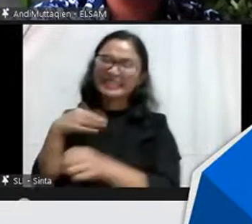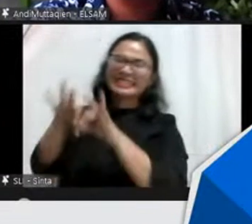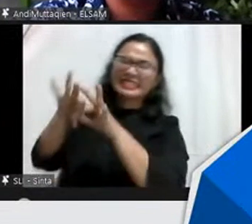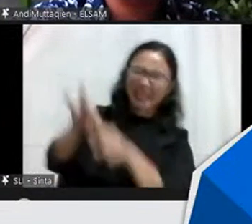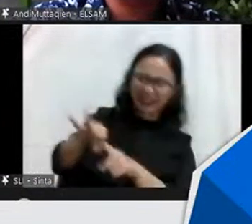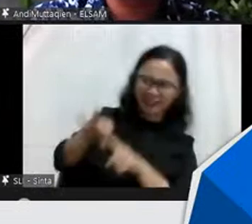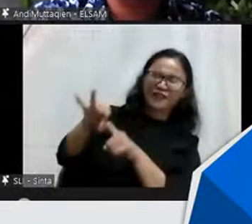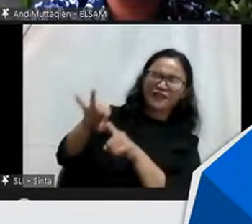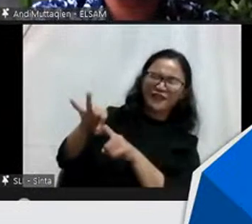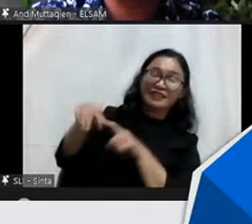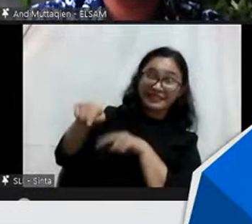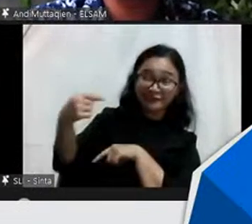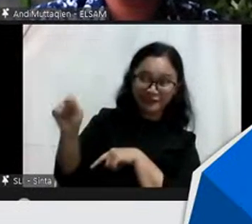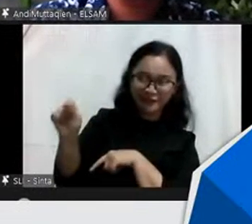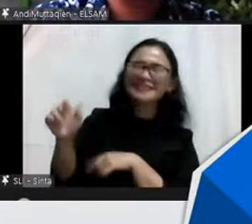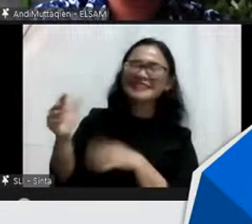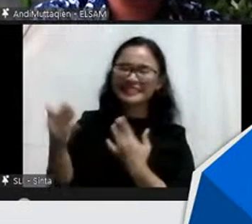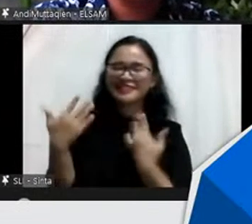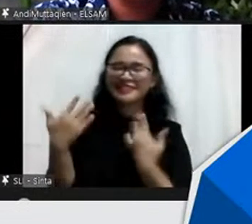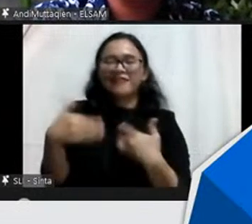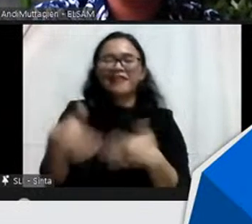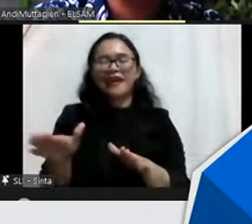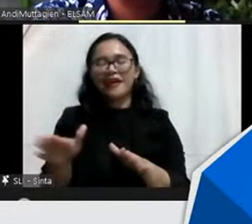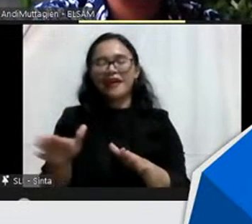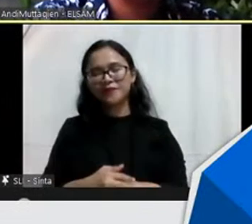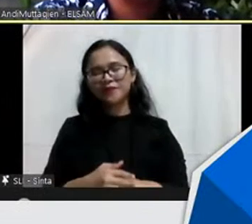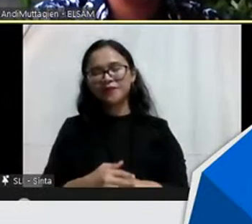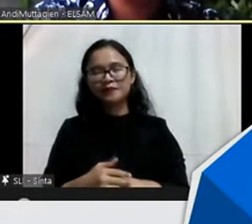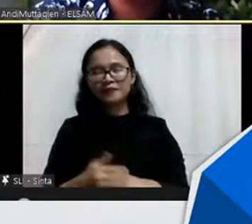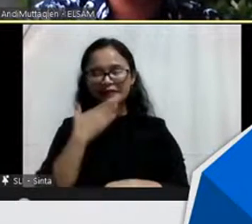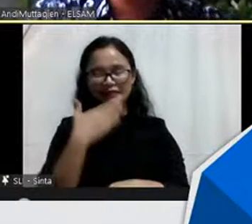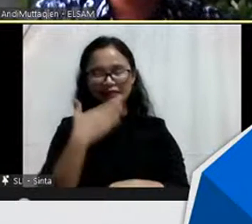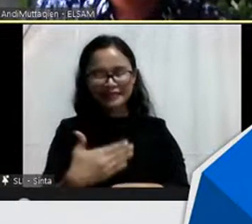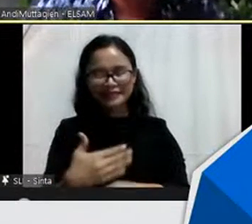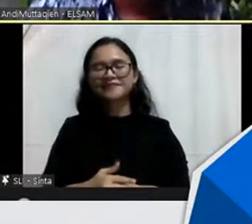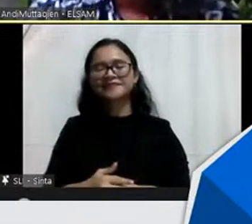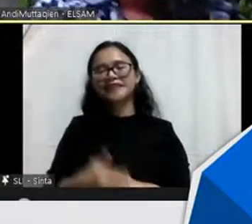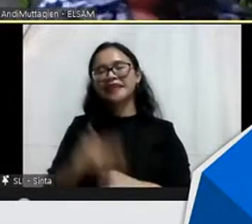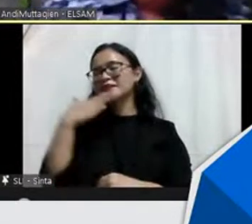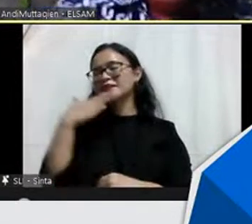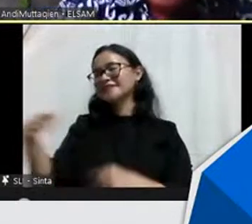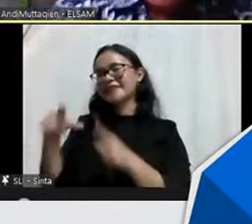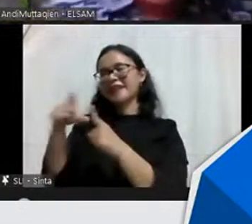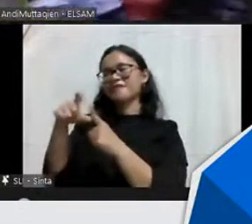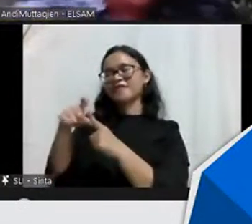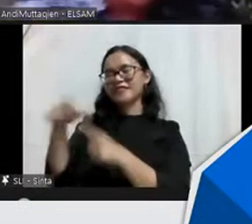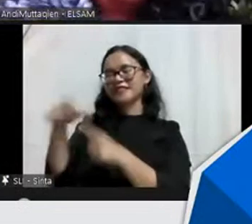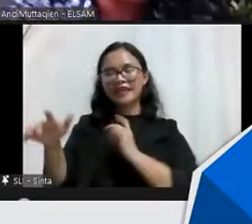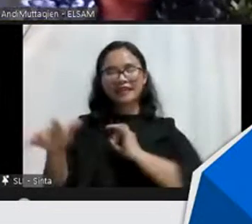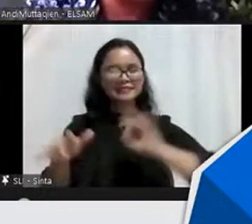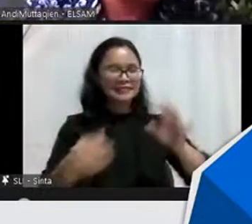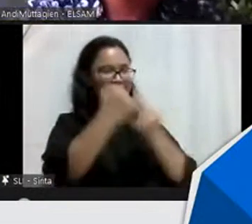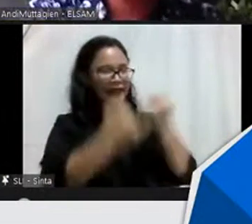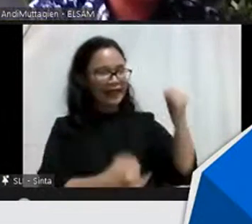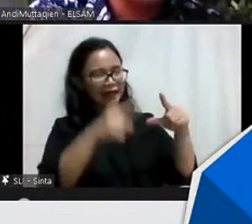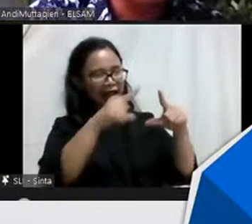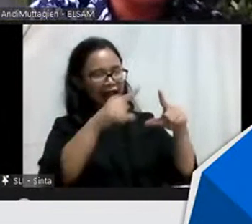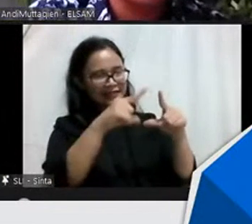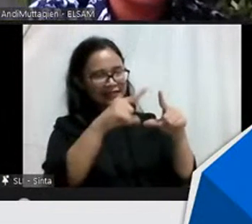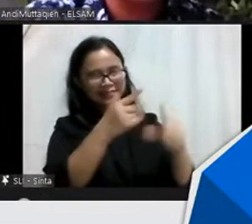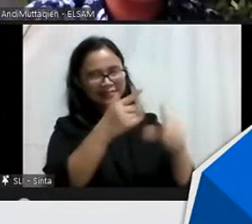sektor pangan Saya kira itu Mak yang saya bisa sampaanasih terima kasih banyak bang David terakhir Bang Andi